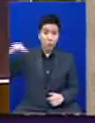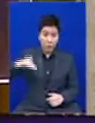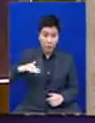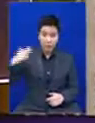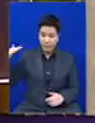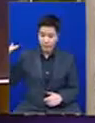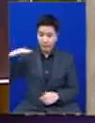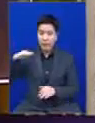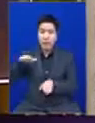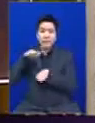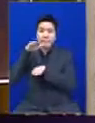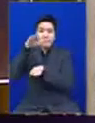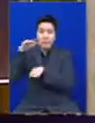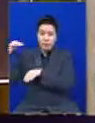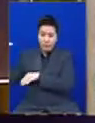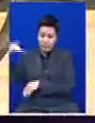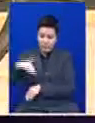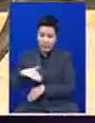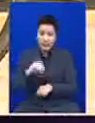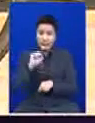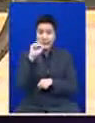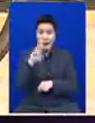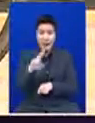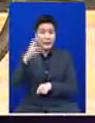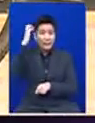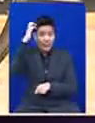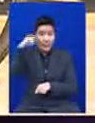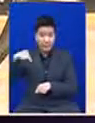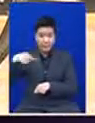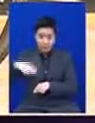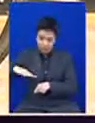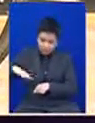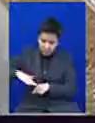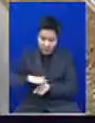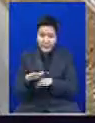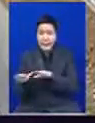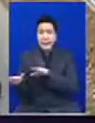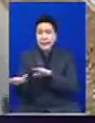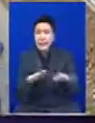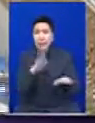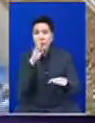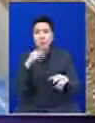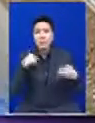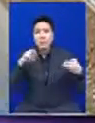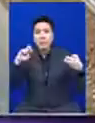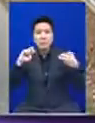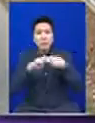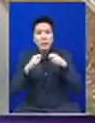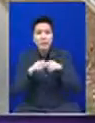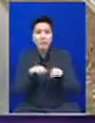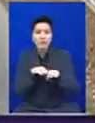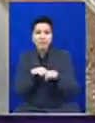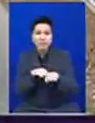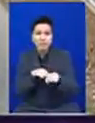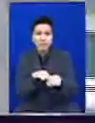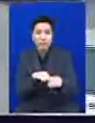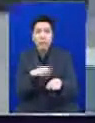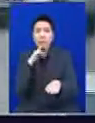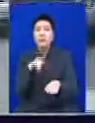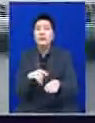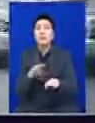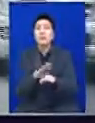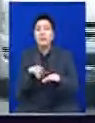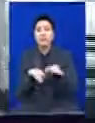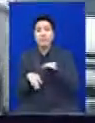ถึงเข้าเขตจังหวัดสระบุรีค่ะโดยในวันนี้ค่ะได้เตรียมการหากเกิดกรณีรถติดนะคะรถมีปริมาณมากจะ